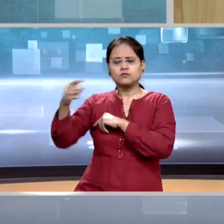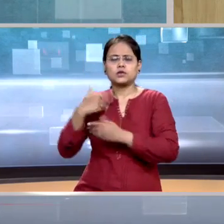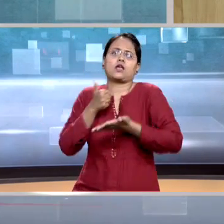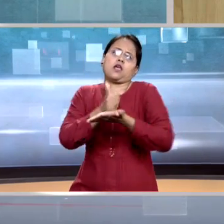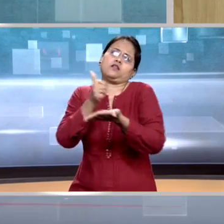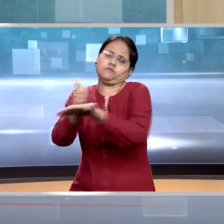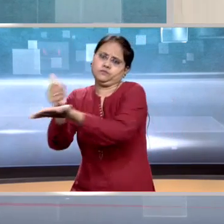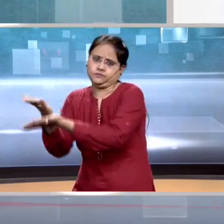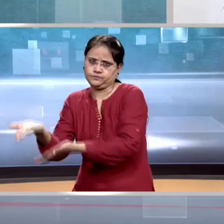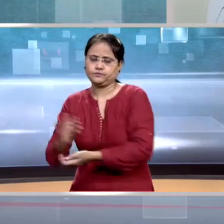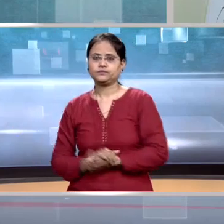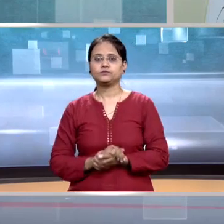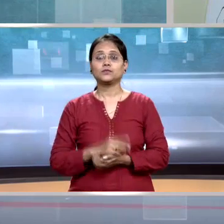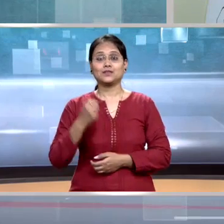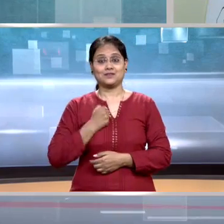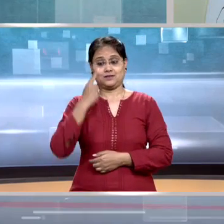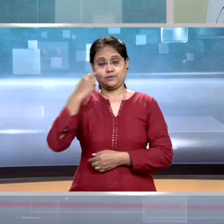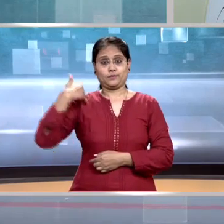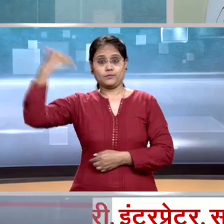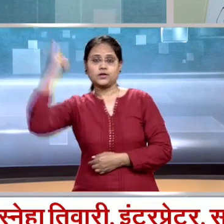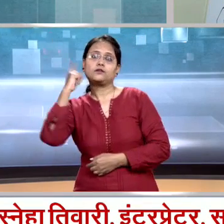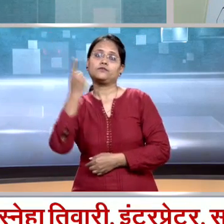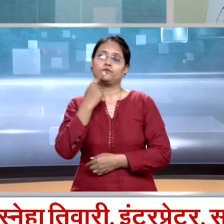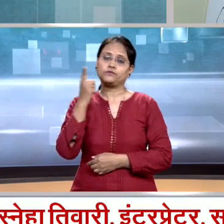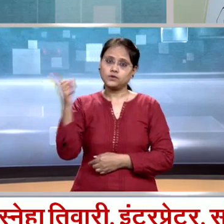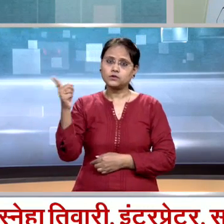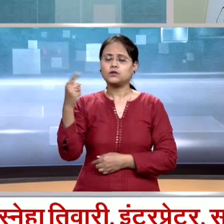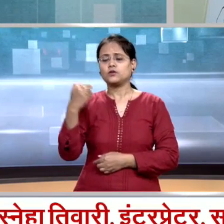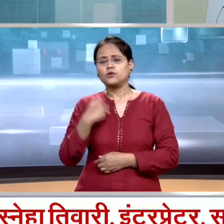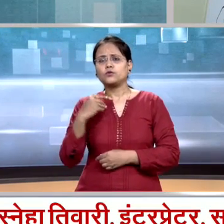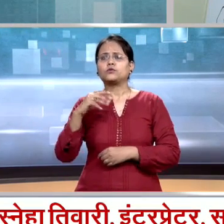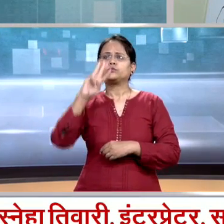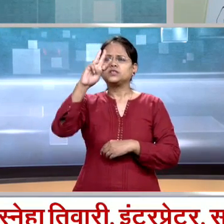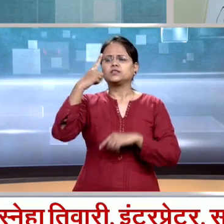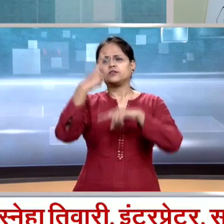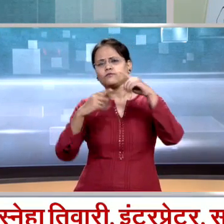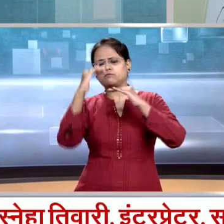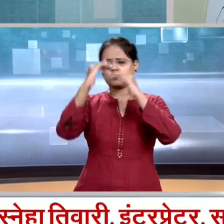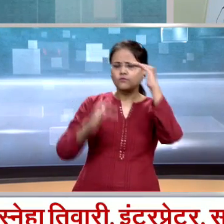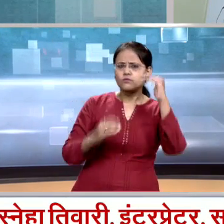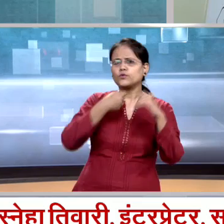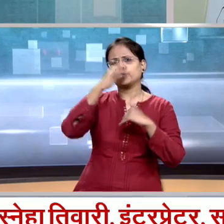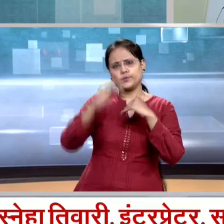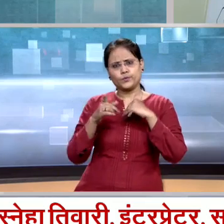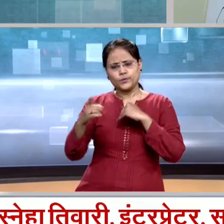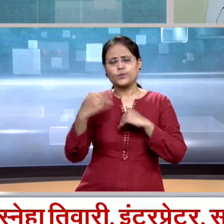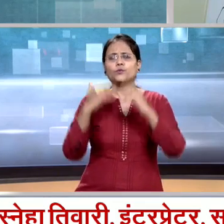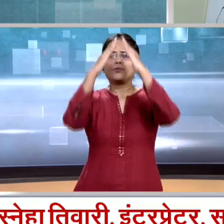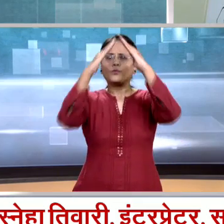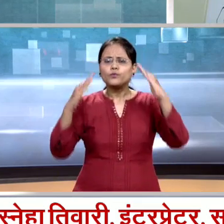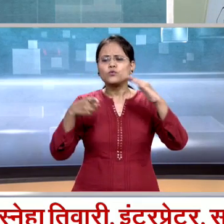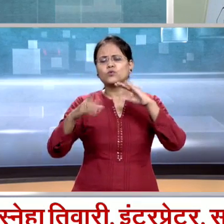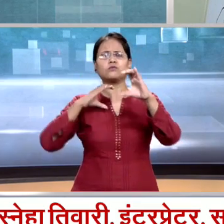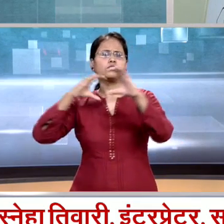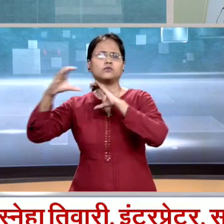मदद कर सकता हूँ इसलिए। मेरी सिस्टर डेफ है एंड वो मुझसे 3-3.5 साल छोटी है। तो मेरे घर में और उससे